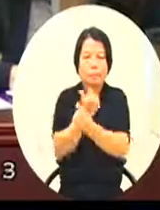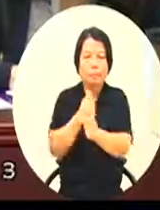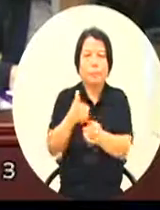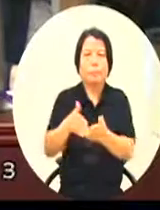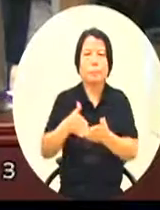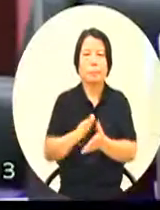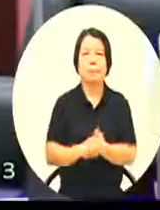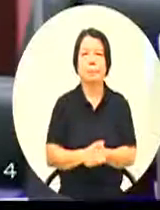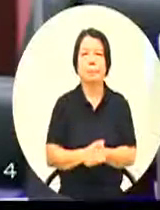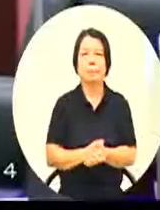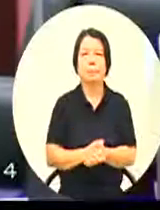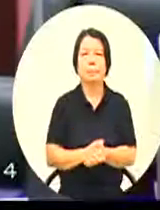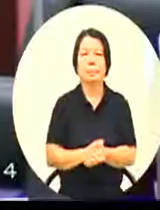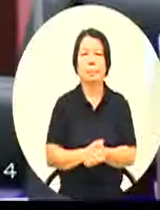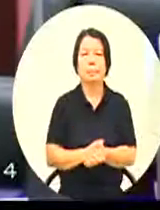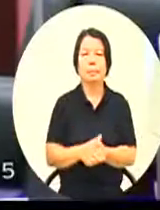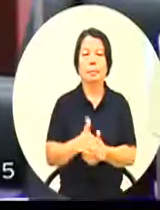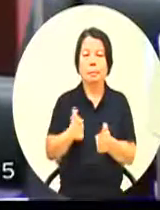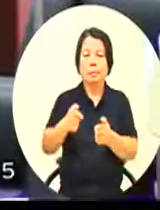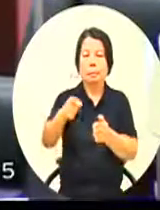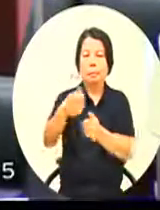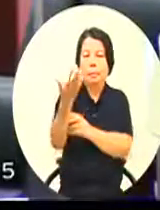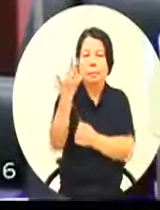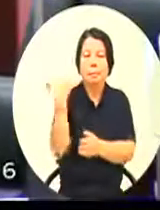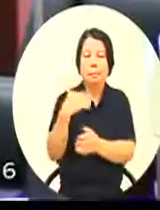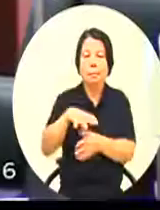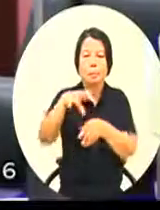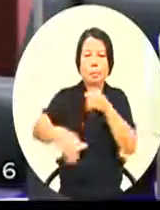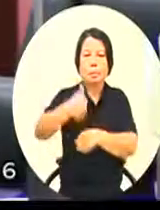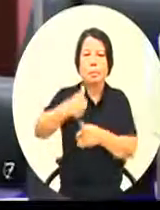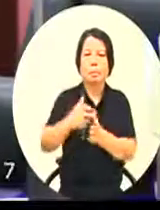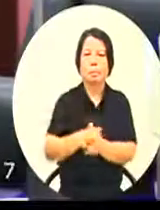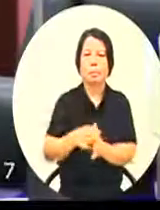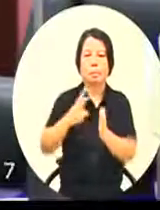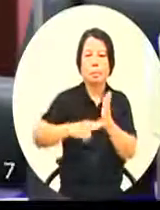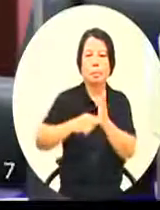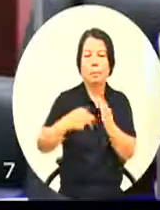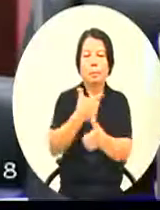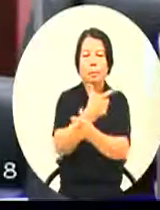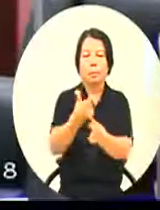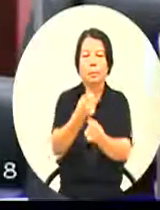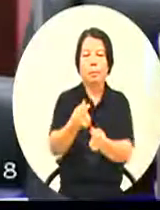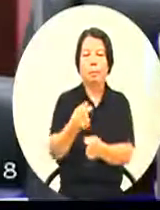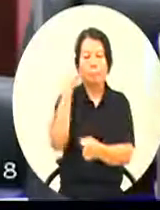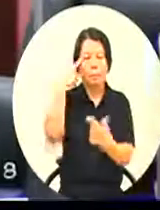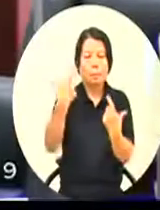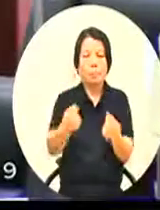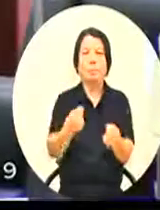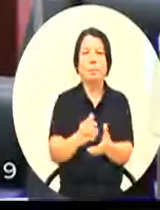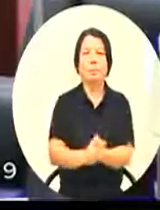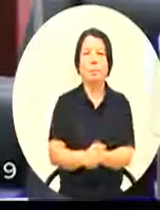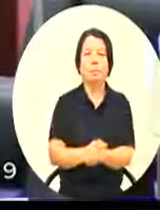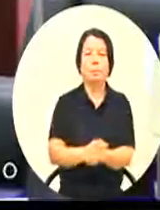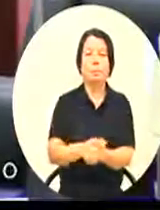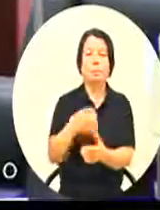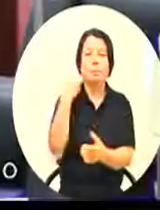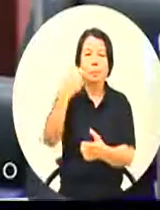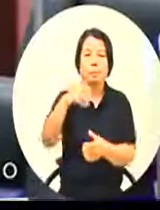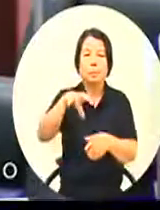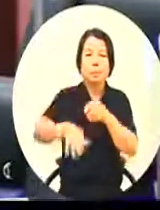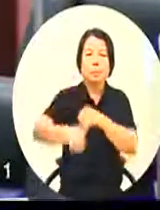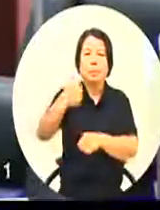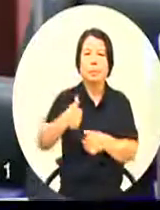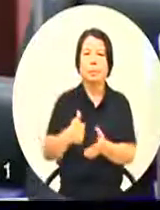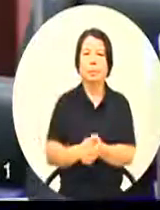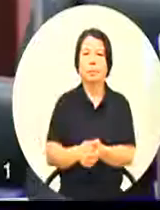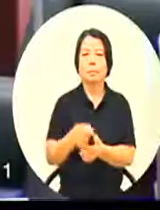好，那谢谢，这个是跟你们之前的局长的说法是一致的，所以我也跟潘馆长，因为那天你可